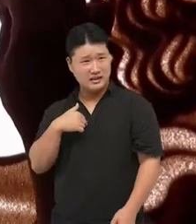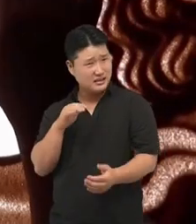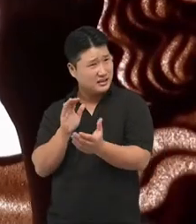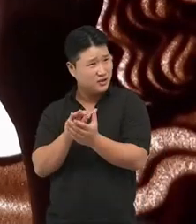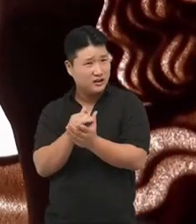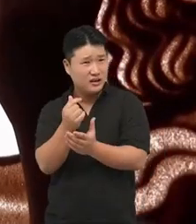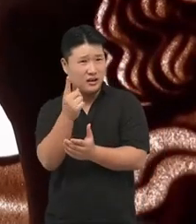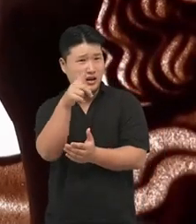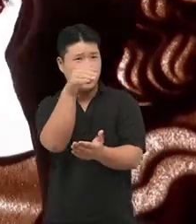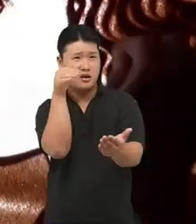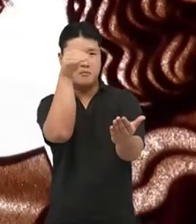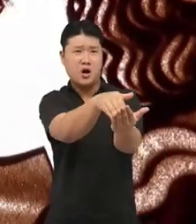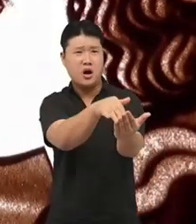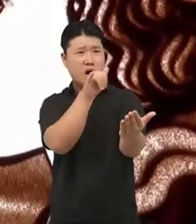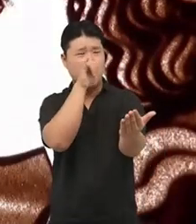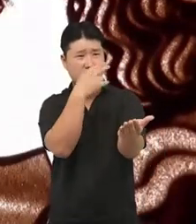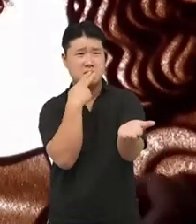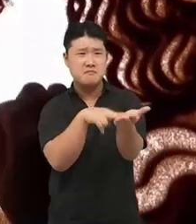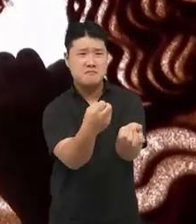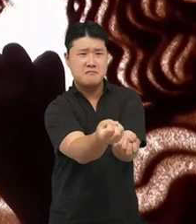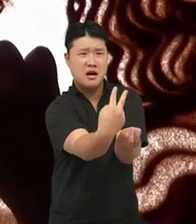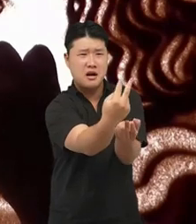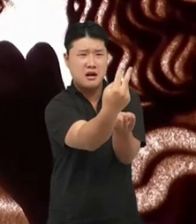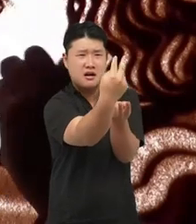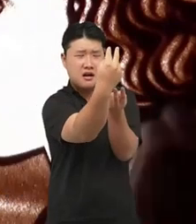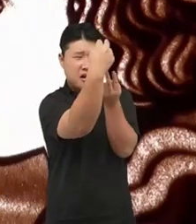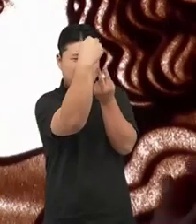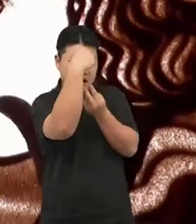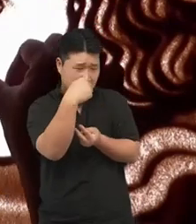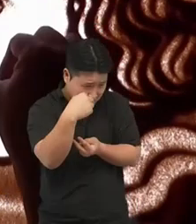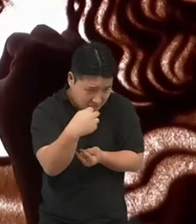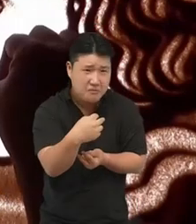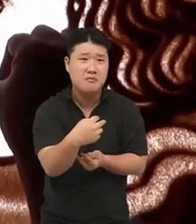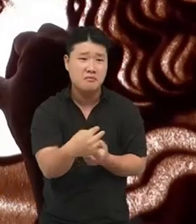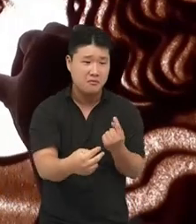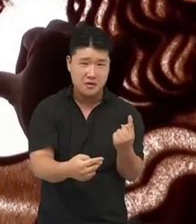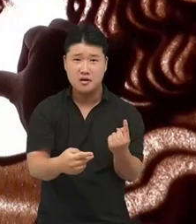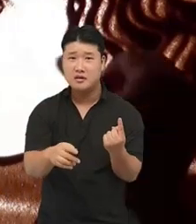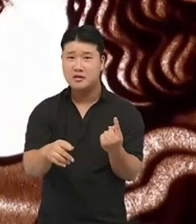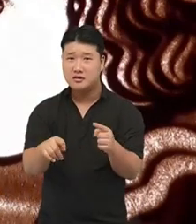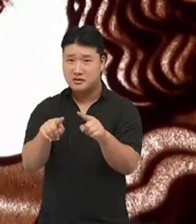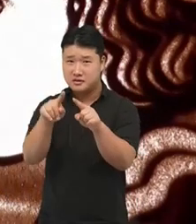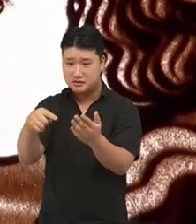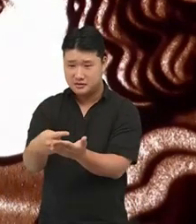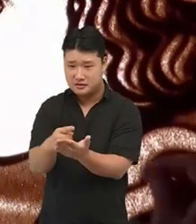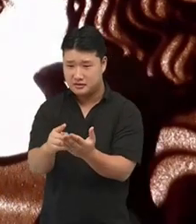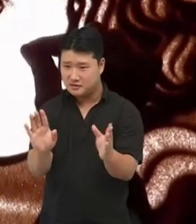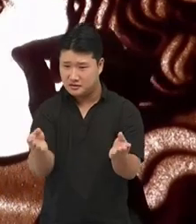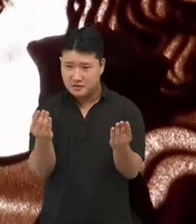않소. 사부담과 에피는 친구들이 보낸 편지와 지도를 다시 꺼내어 보았어요.